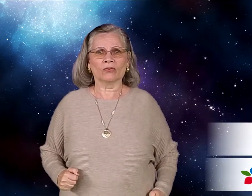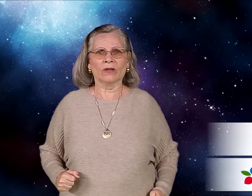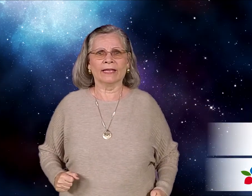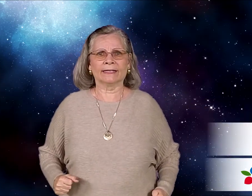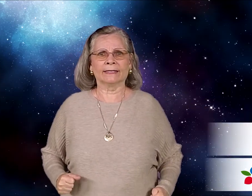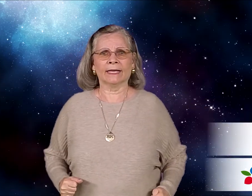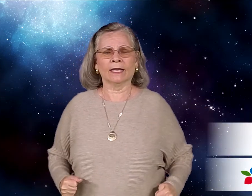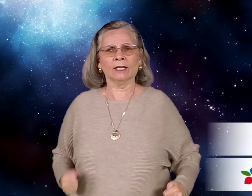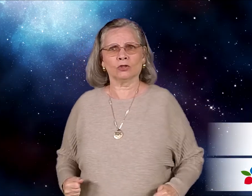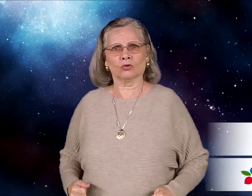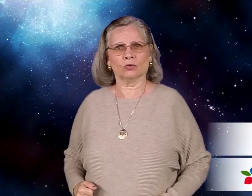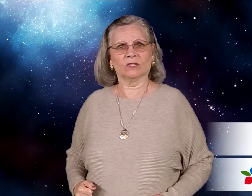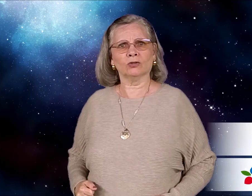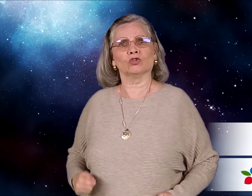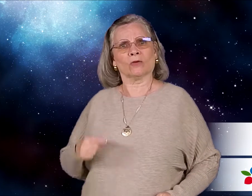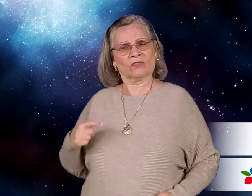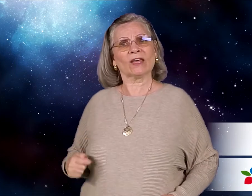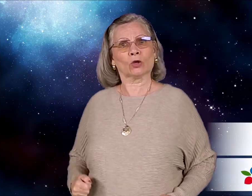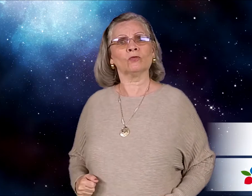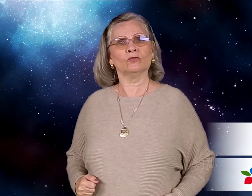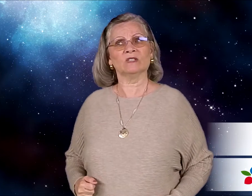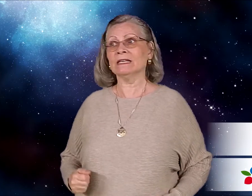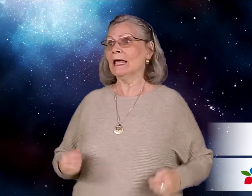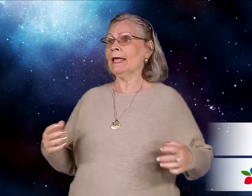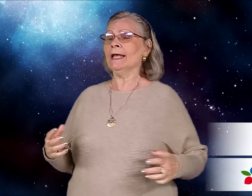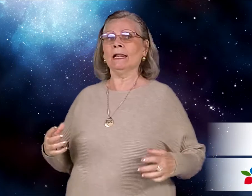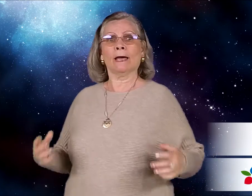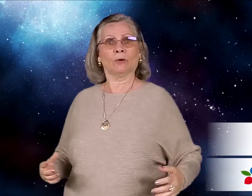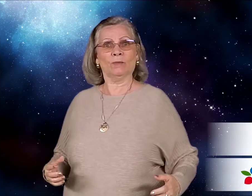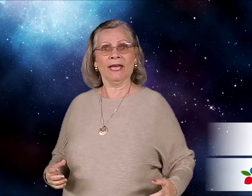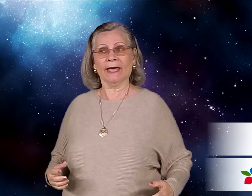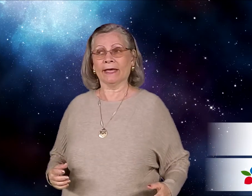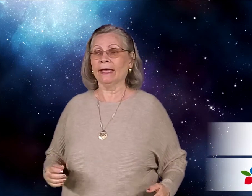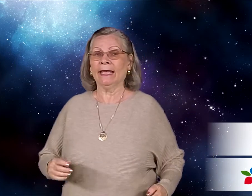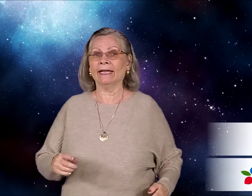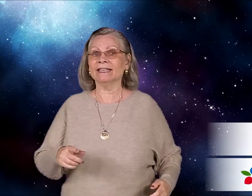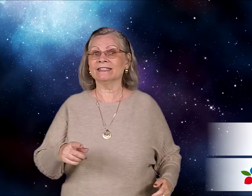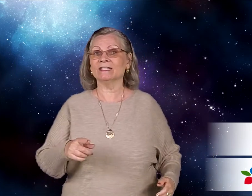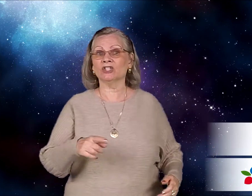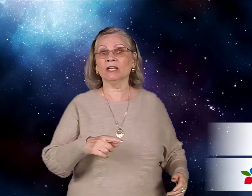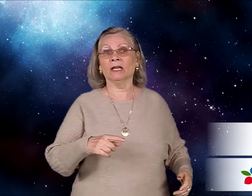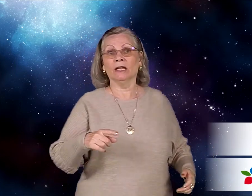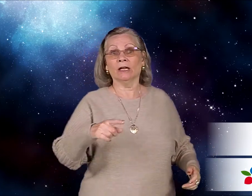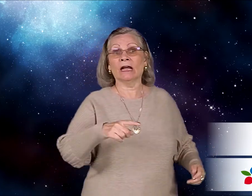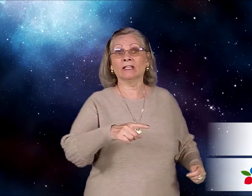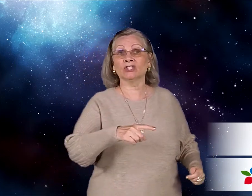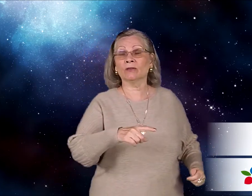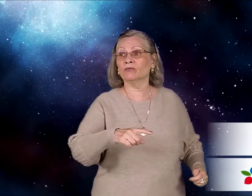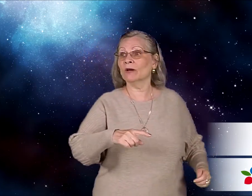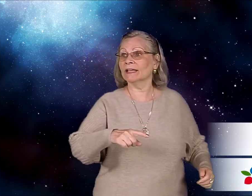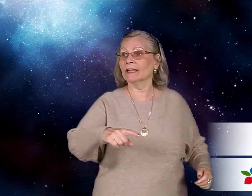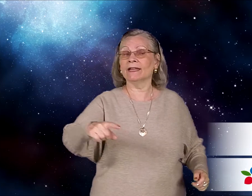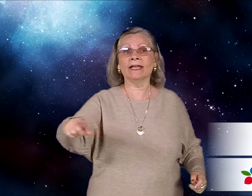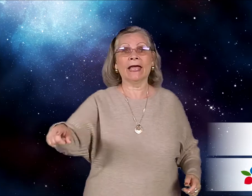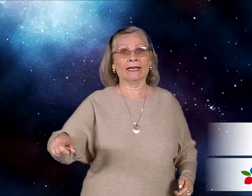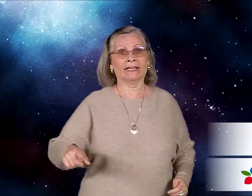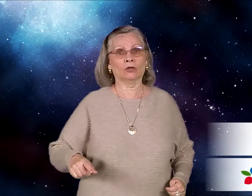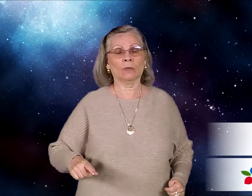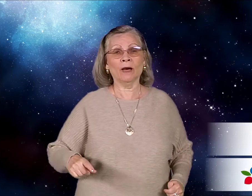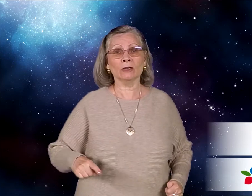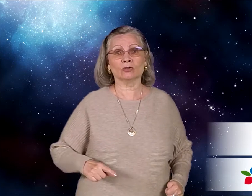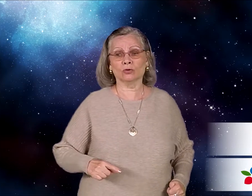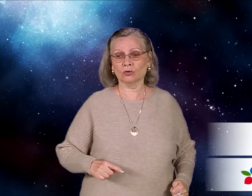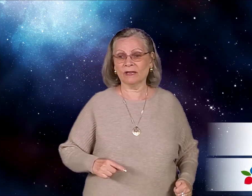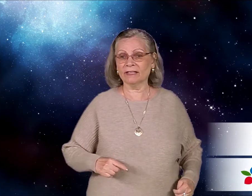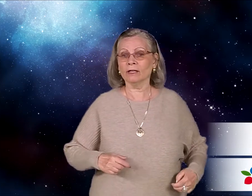Mauve était insultée de se faire refuser. Elle, la première. Elle exigeait, à chaque fois qu'elle allait à